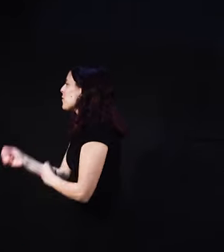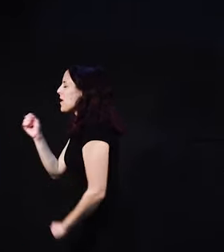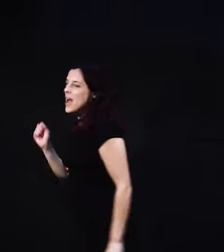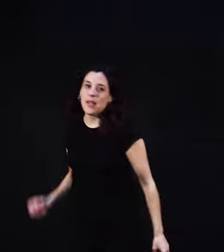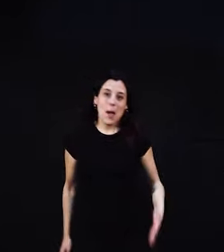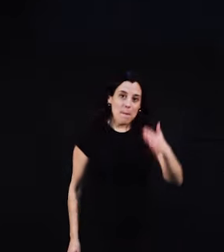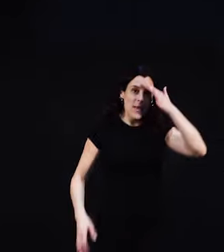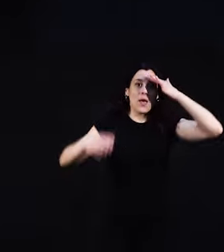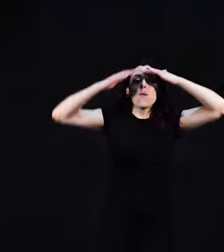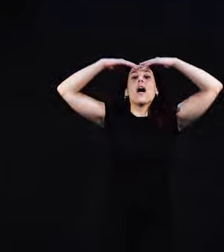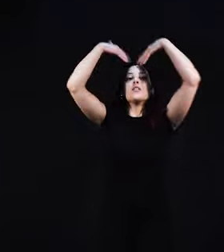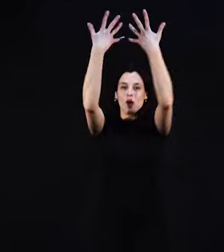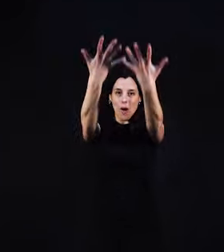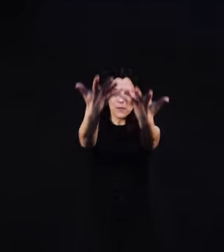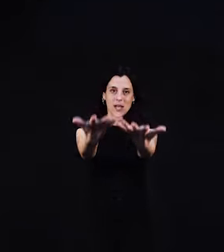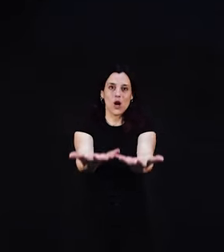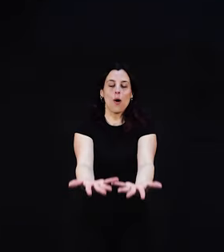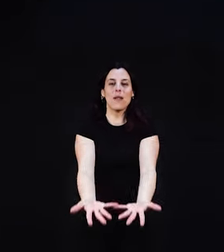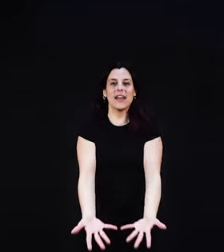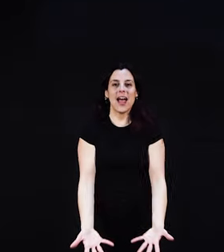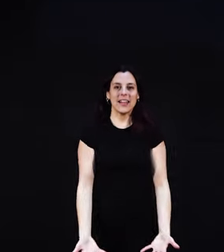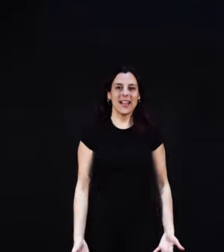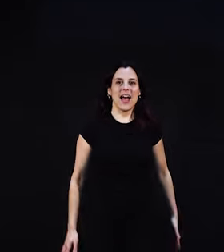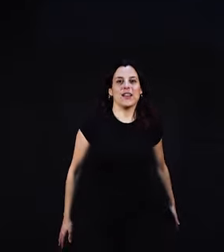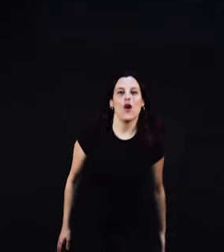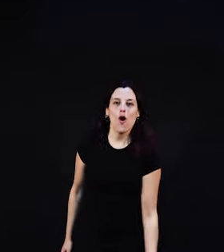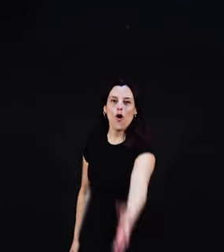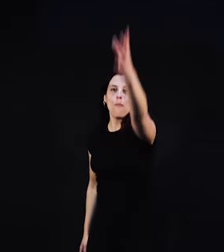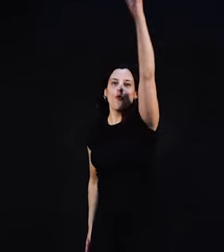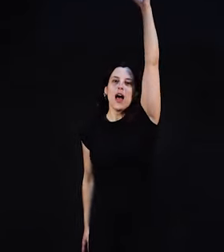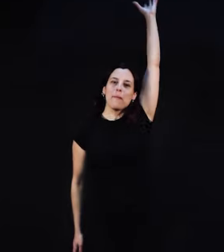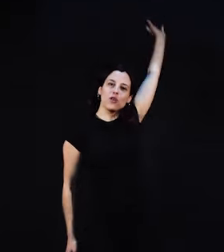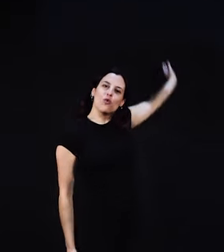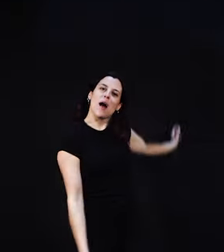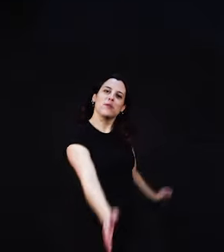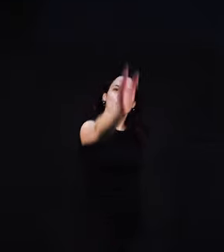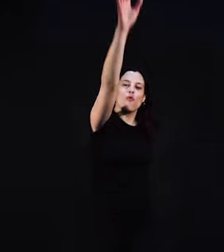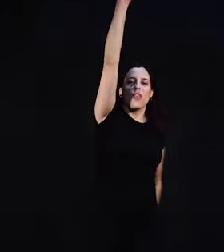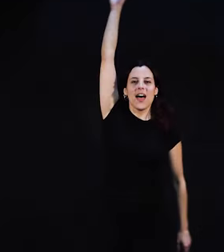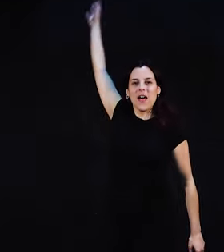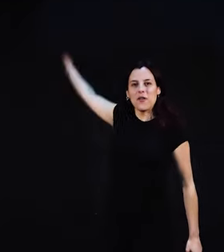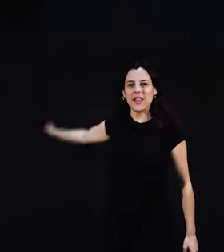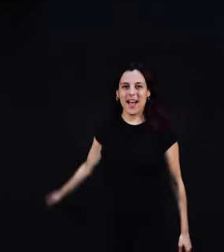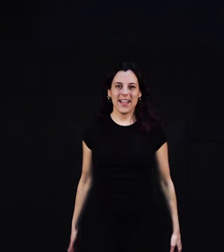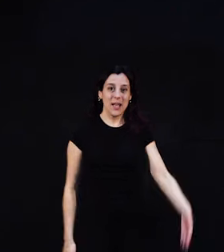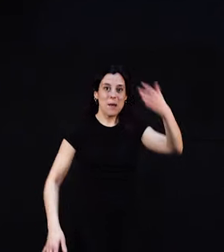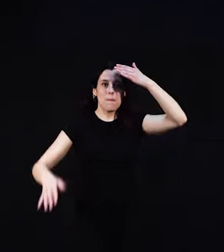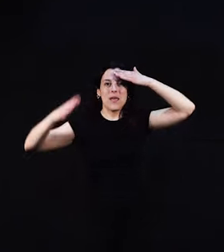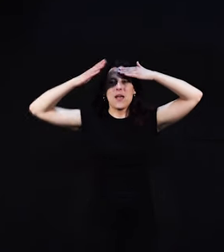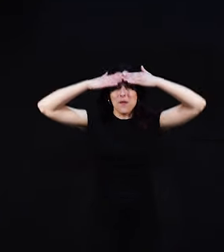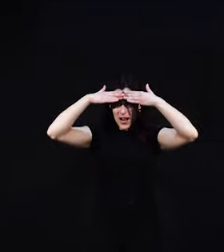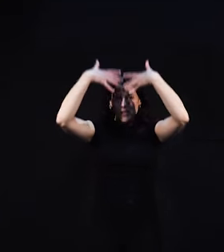he somiat. Viu el somni com la realitat, com una aventura viscuda de